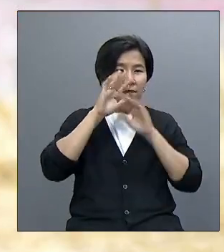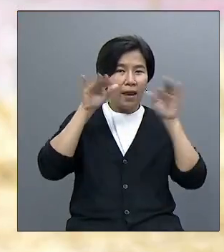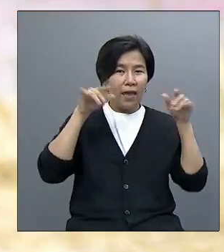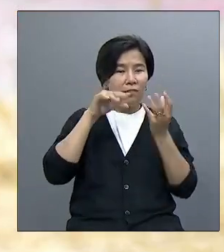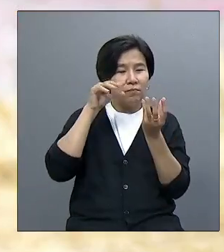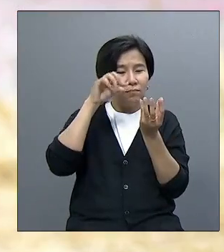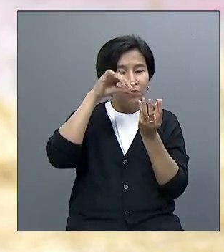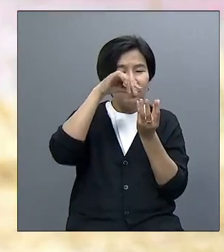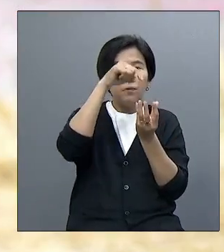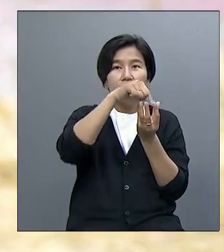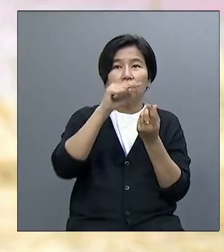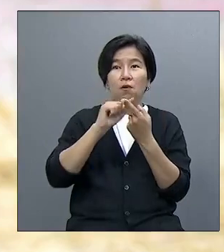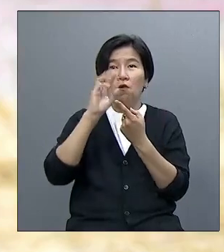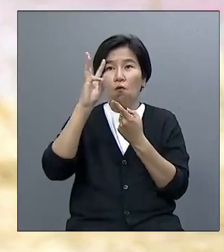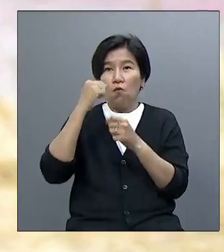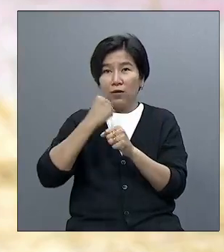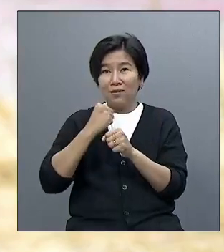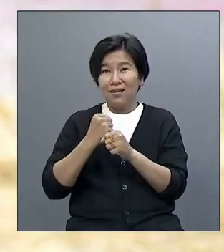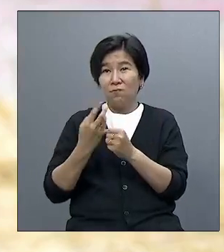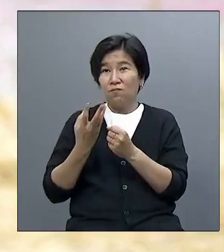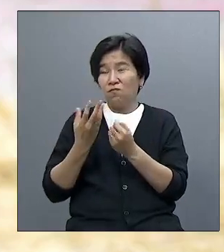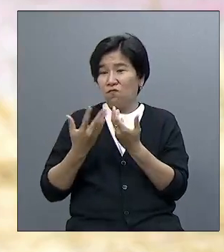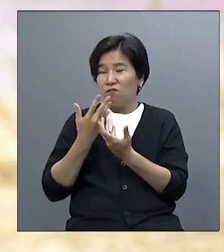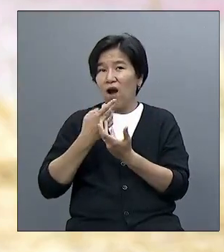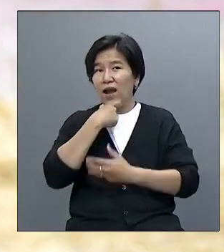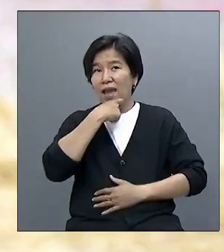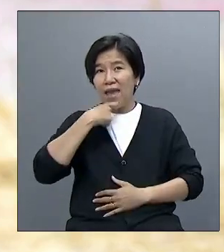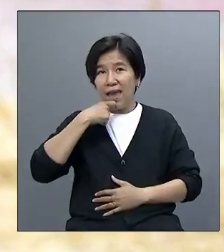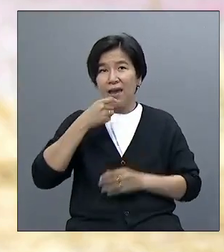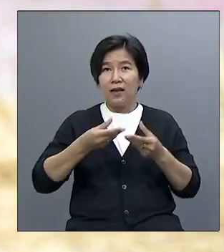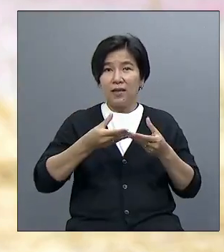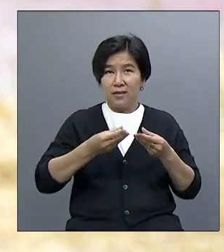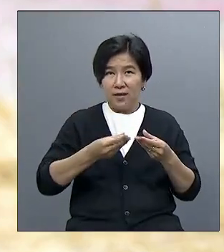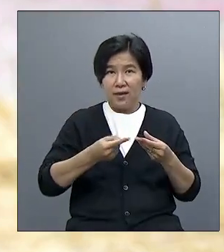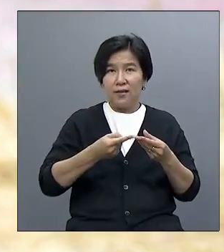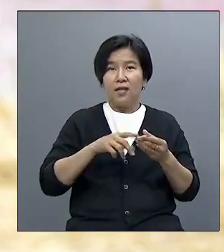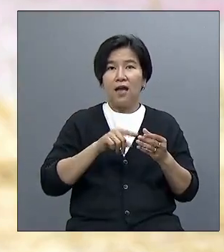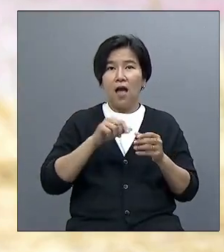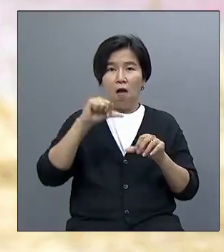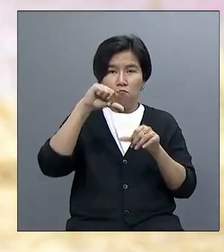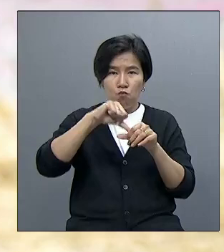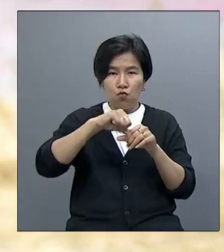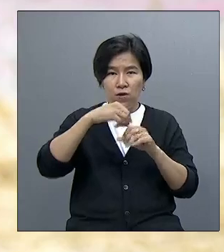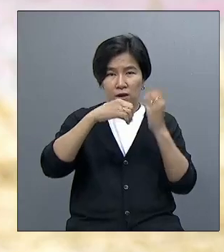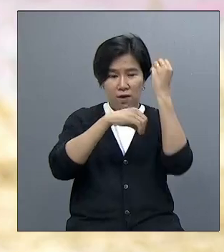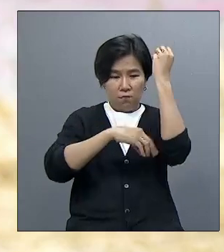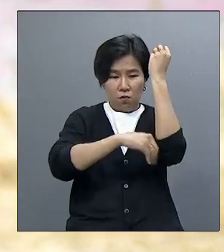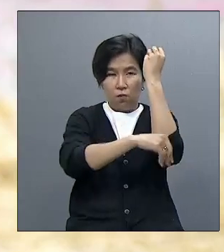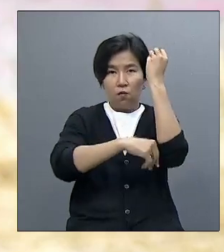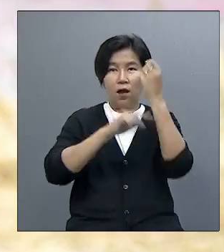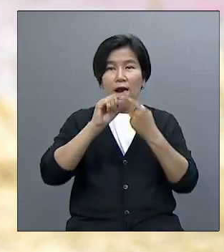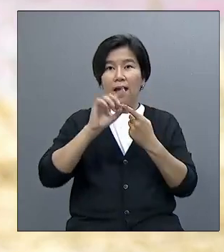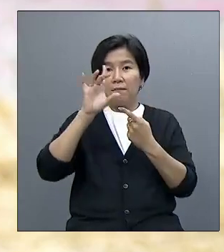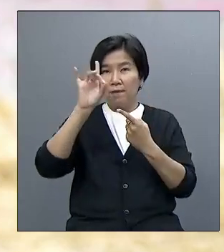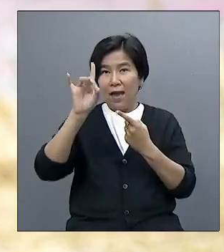ง 7. นะคะคือการปลูกดินและใส่ปุ๋ยค่ะ 8. การทอดคาถาเลี้ยงดิน 9.